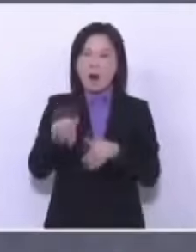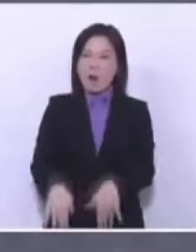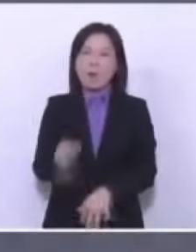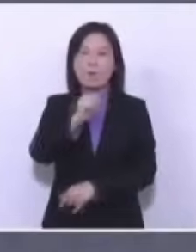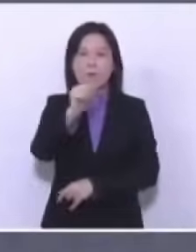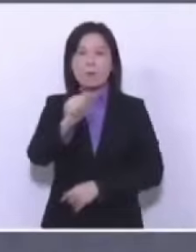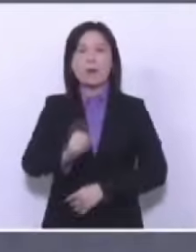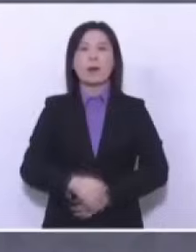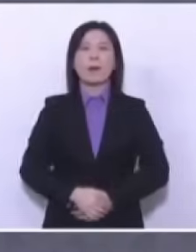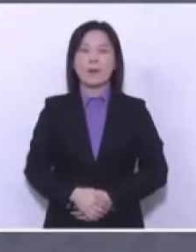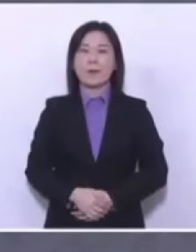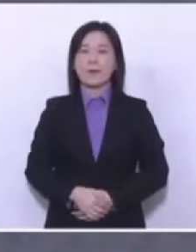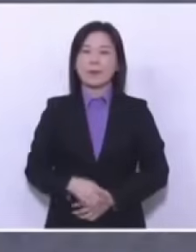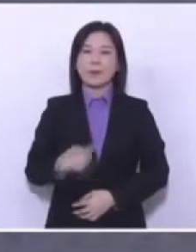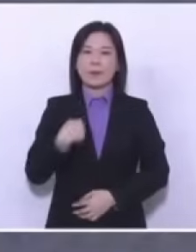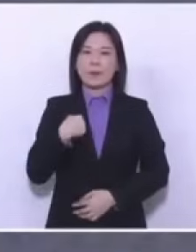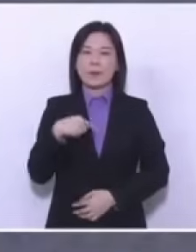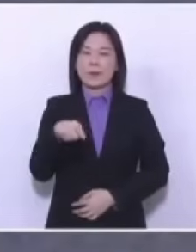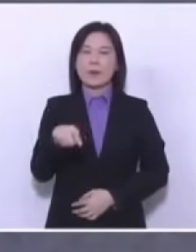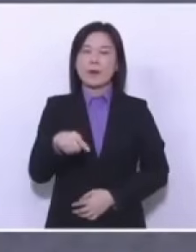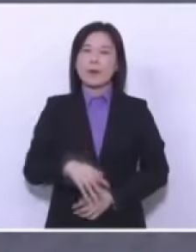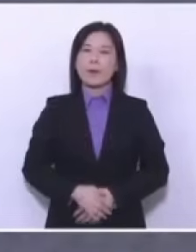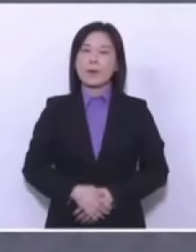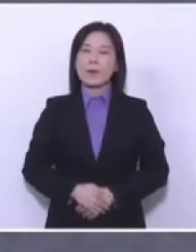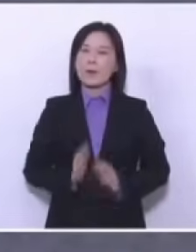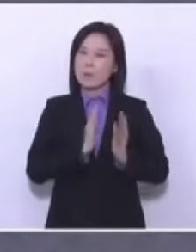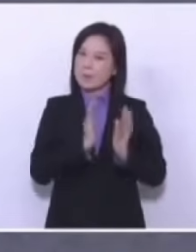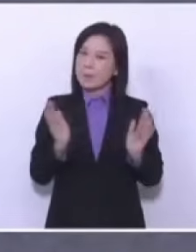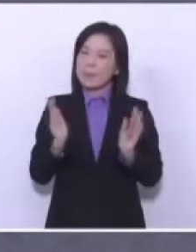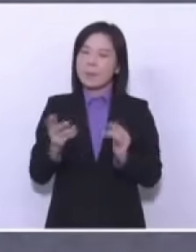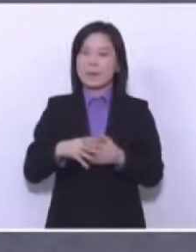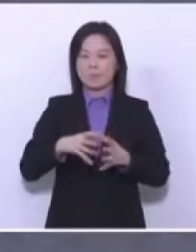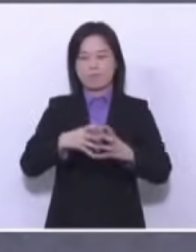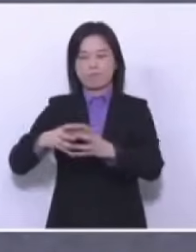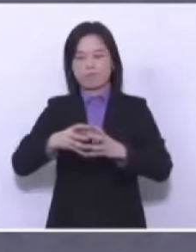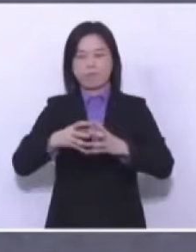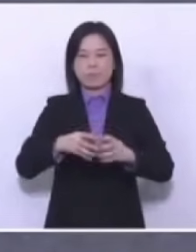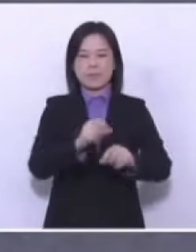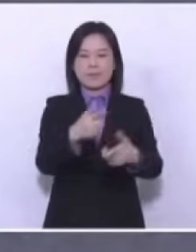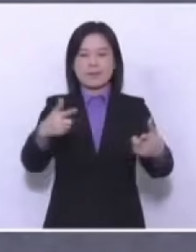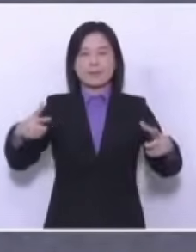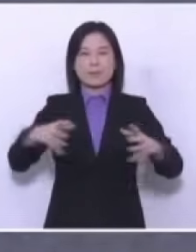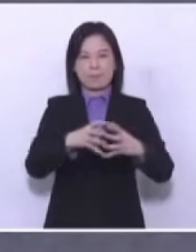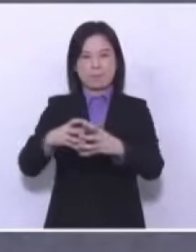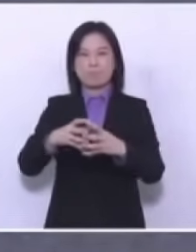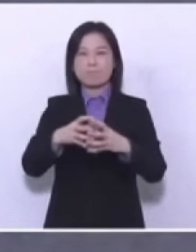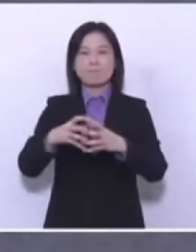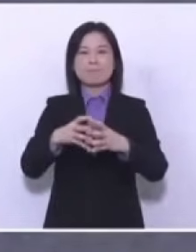的痛苦，我会释出最大善意，团结一切可团结的力量。